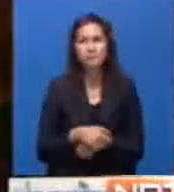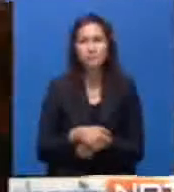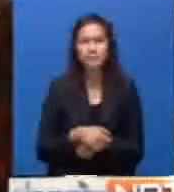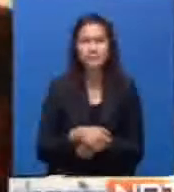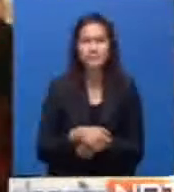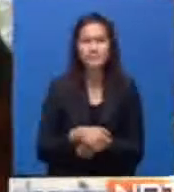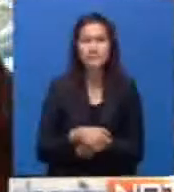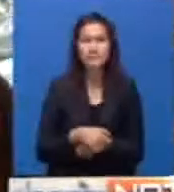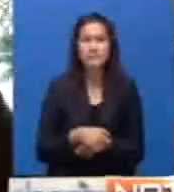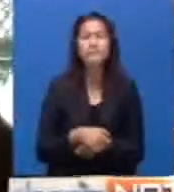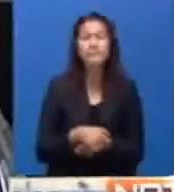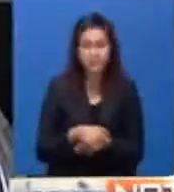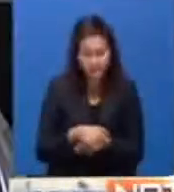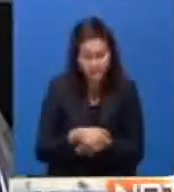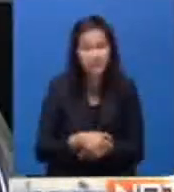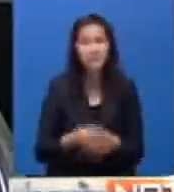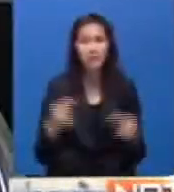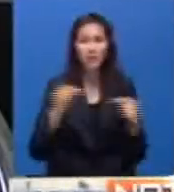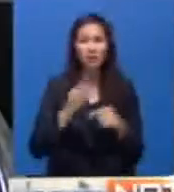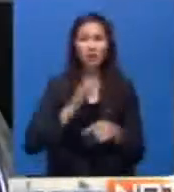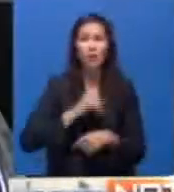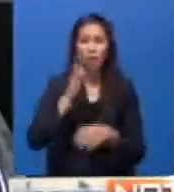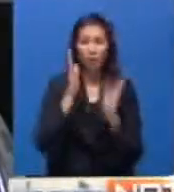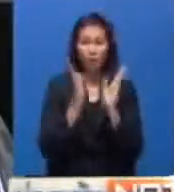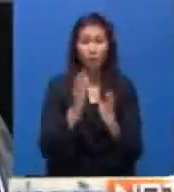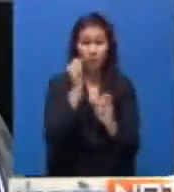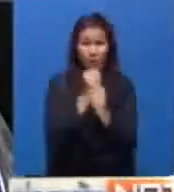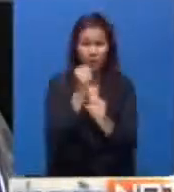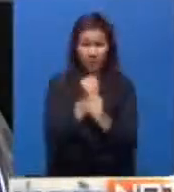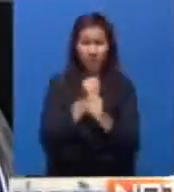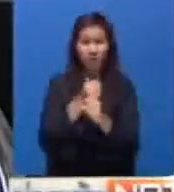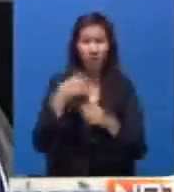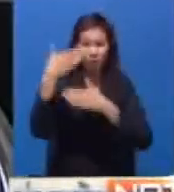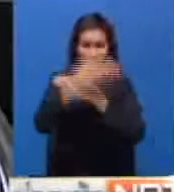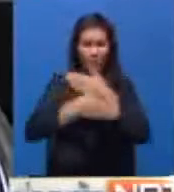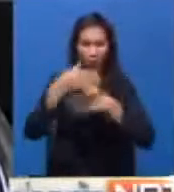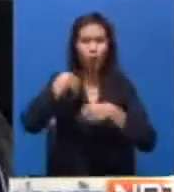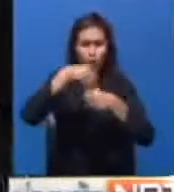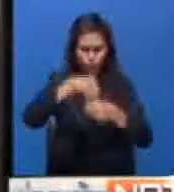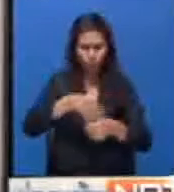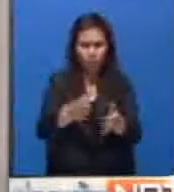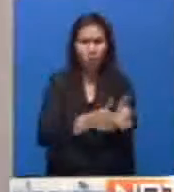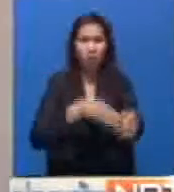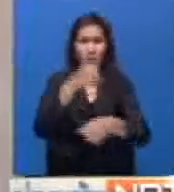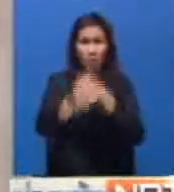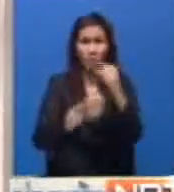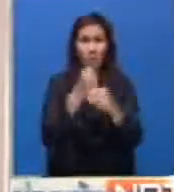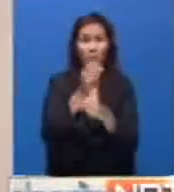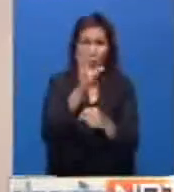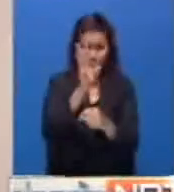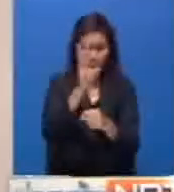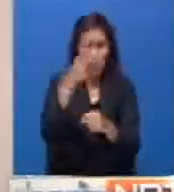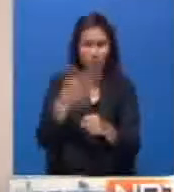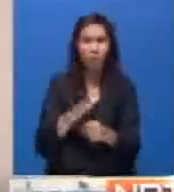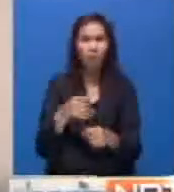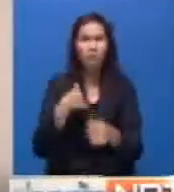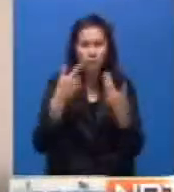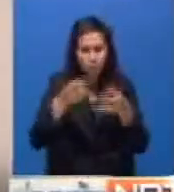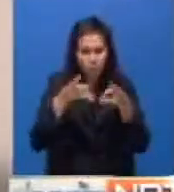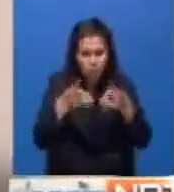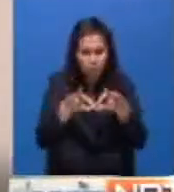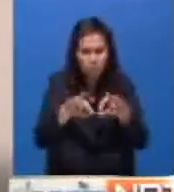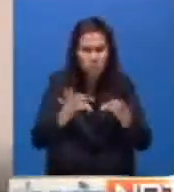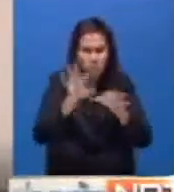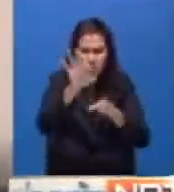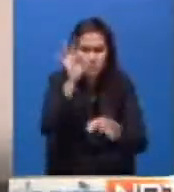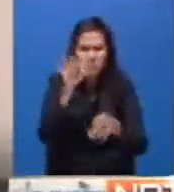ไร ด้านพนักงานของการรถไฟซึ่งบรรจุทำงานมากว่า6ปียืนยันว่าขั้นตอนคัดเลือกบุคลากรมีความละ